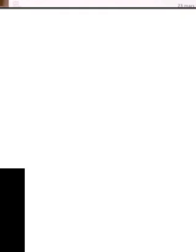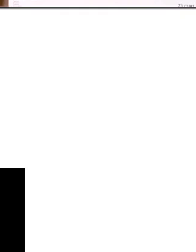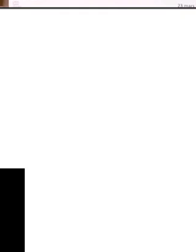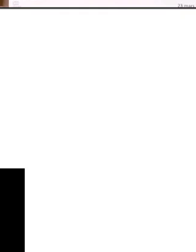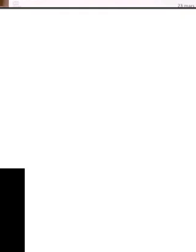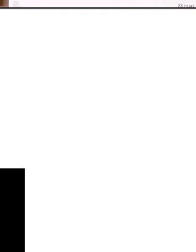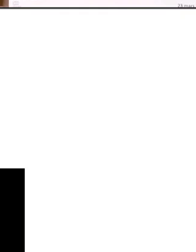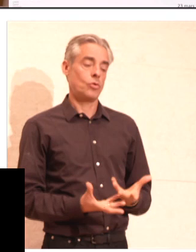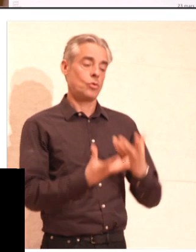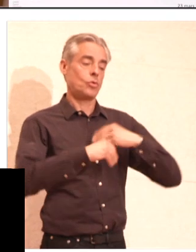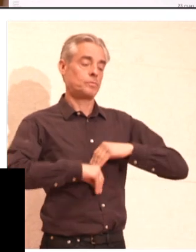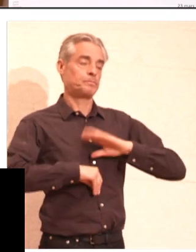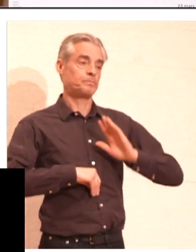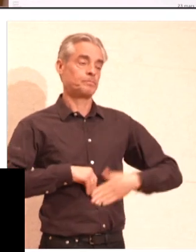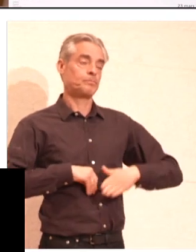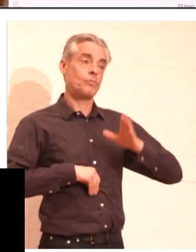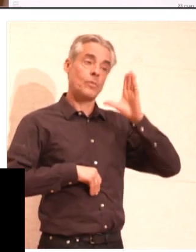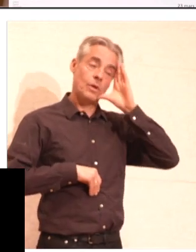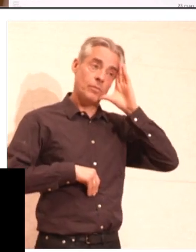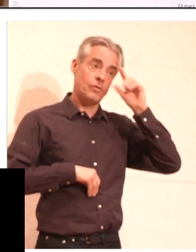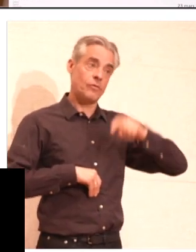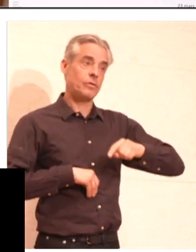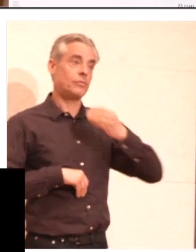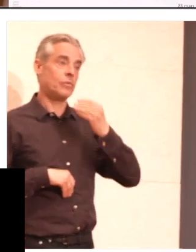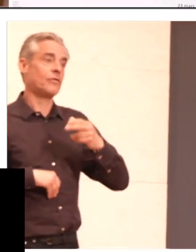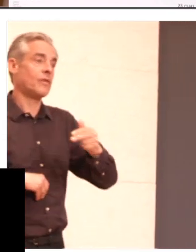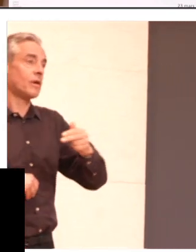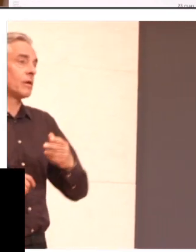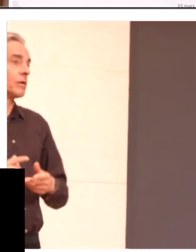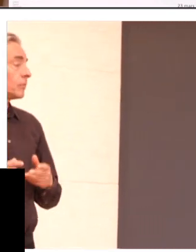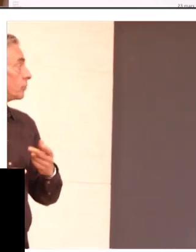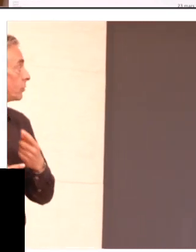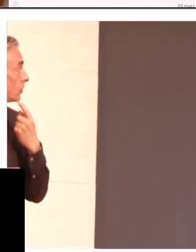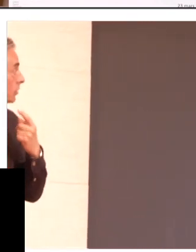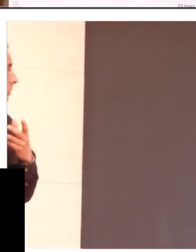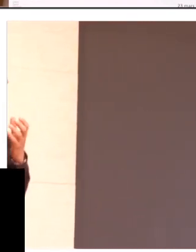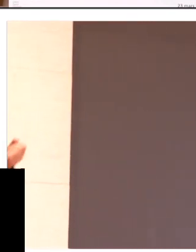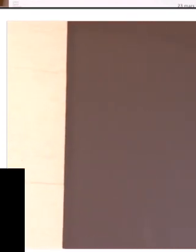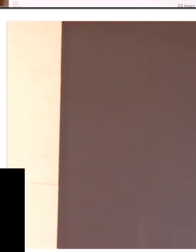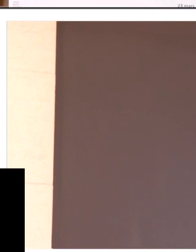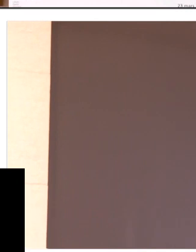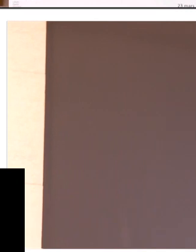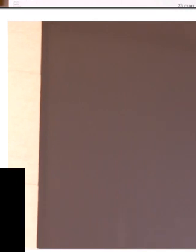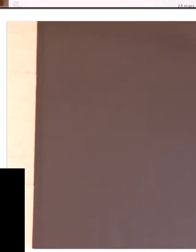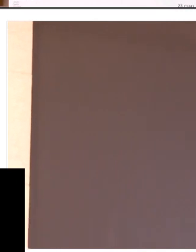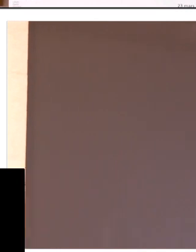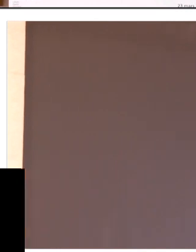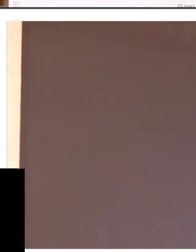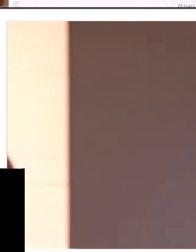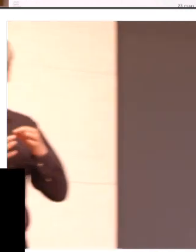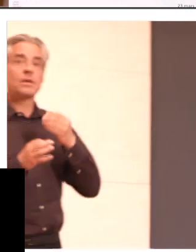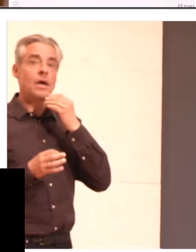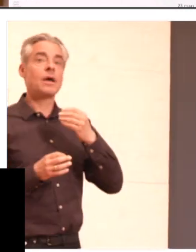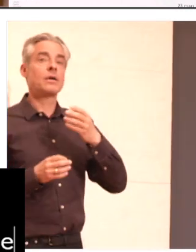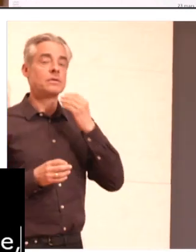très important quand on fait partie, puis on souhaite éventuellement mener vers la réussite académique, on doit mettre le sommeil au cœur de